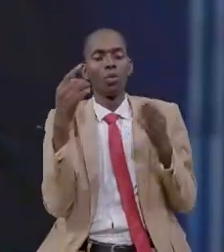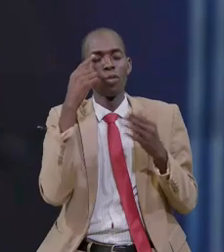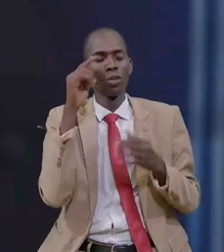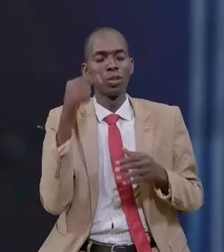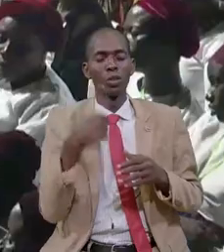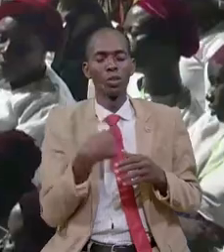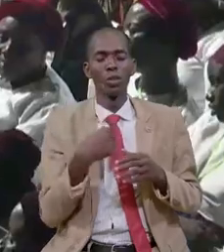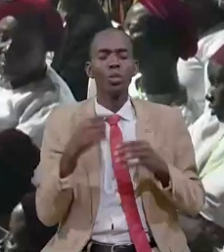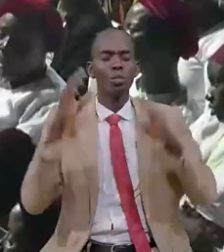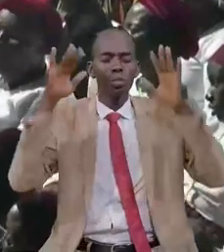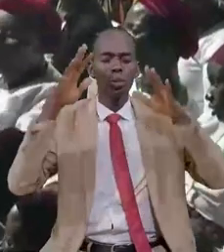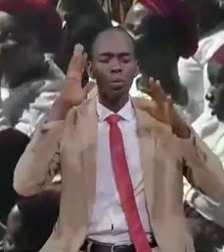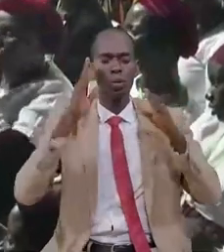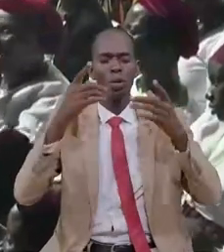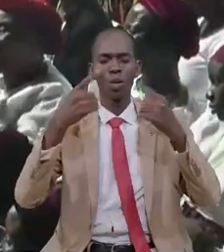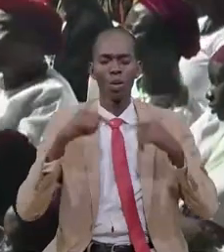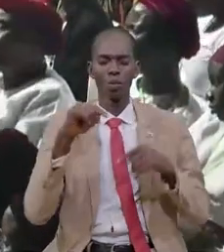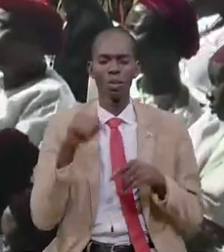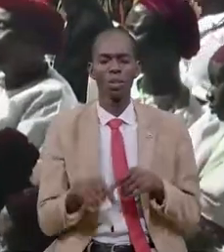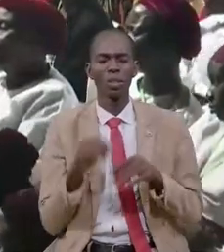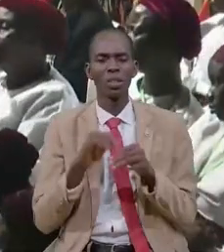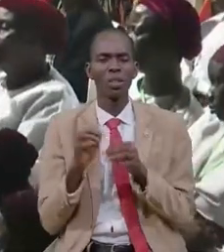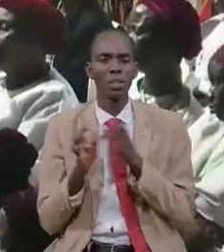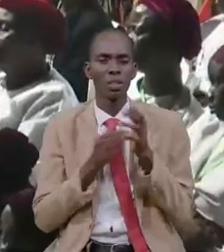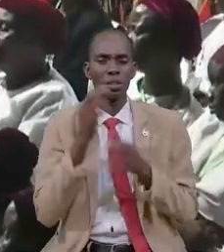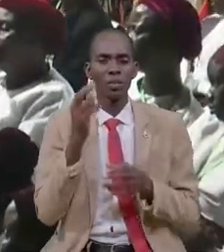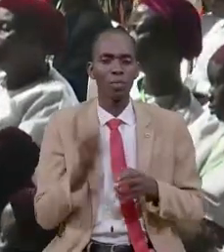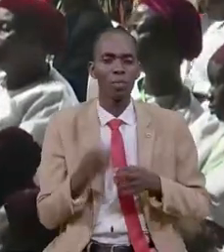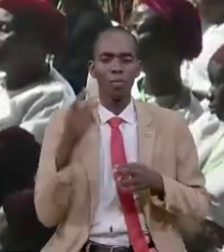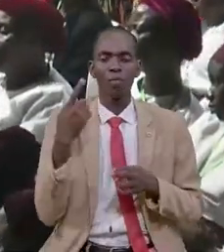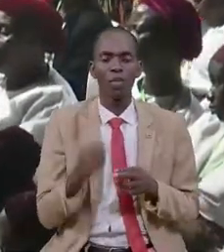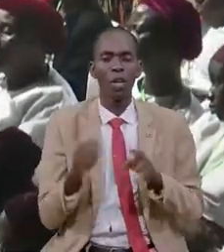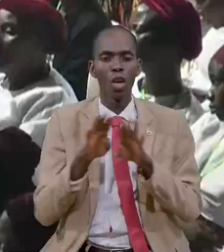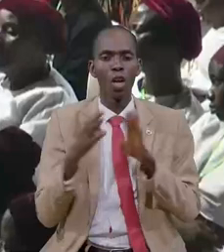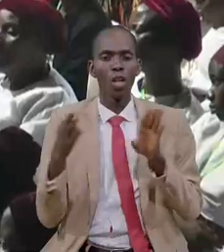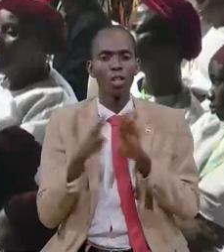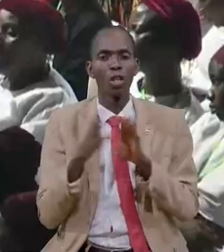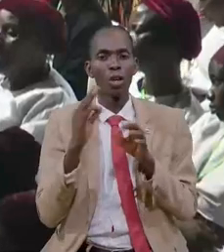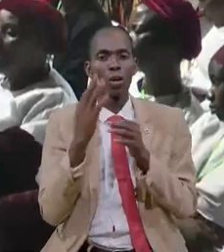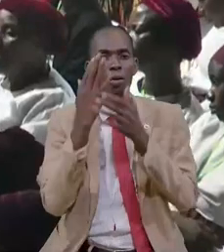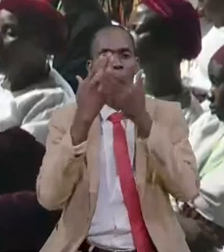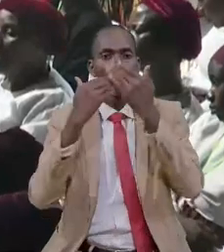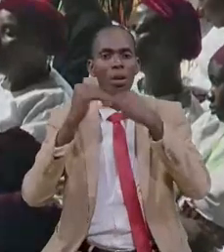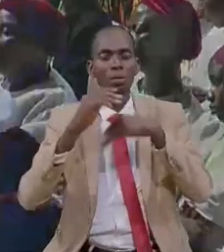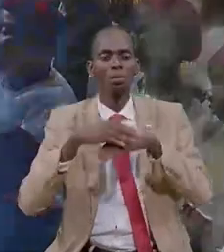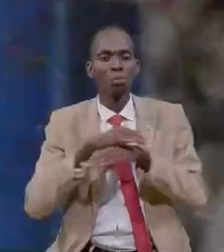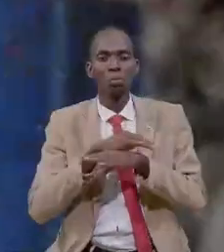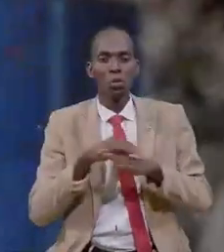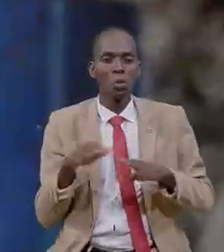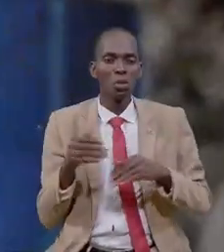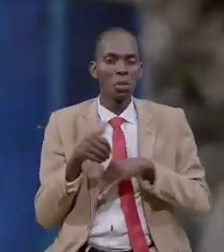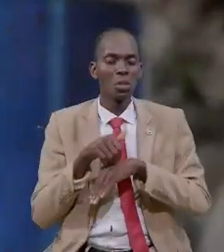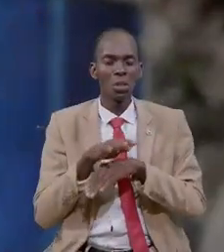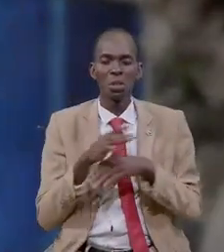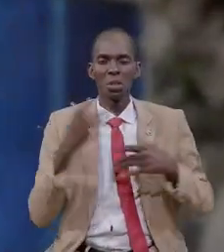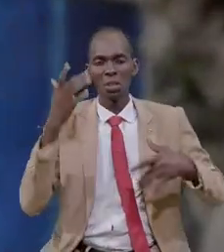les miracles vont venir descendre. La porte du ciel n'envoie pas la maladie,